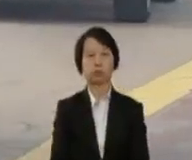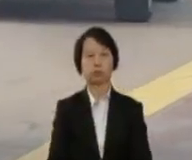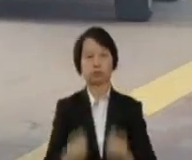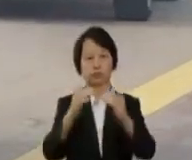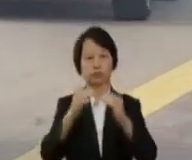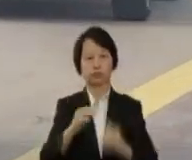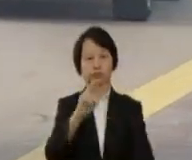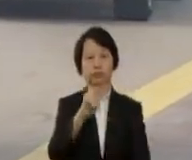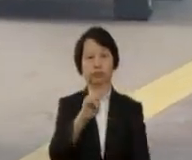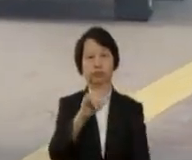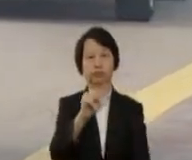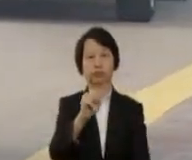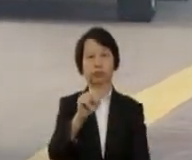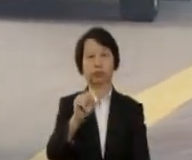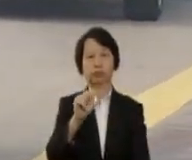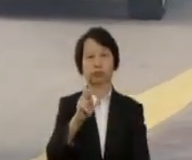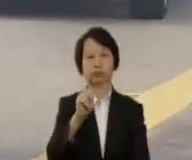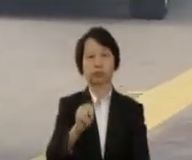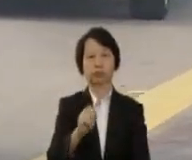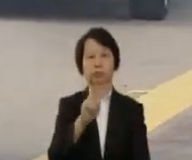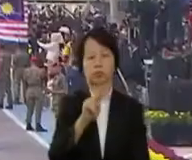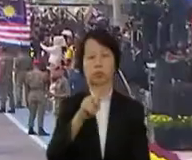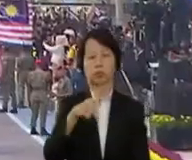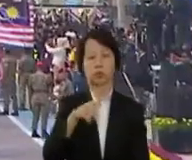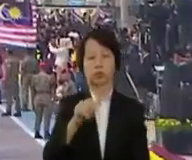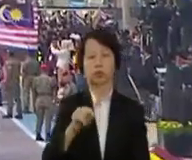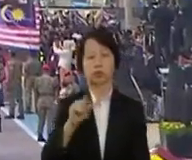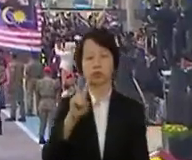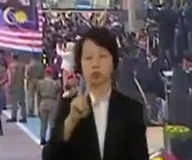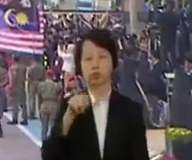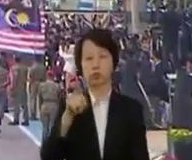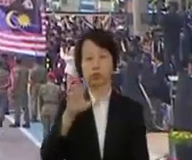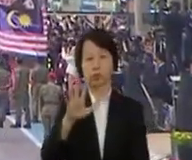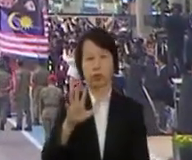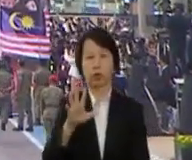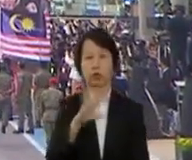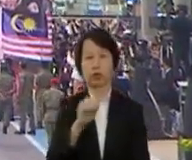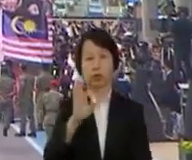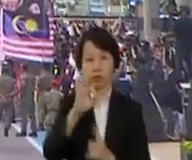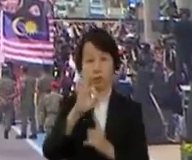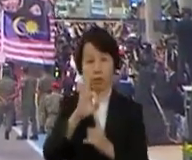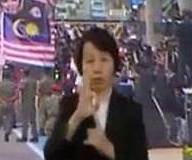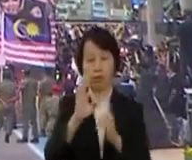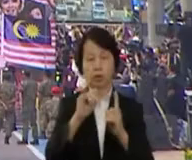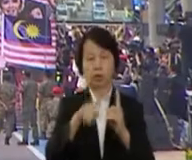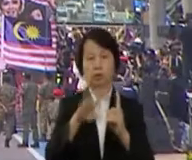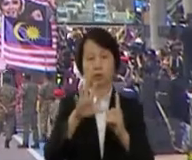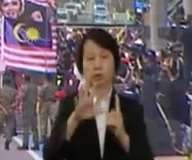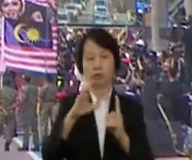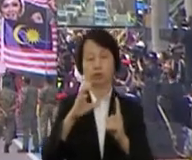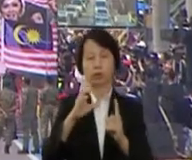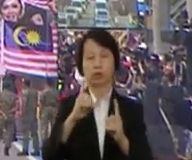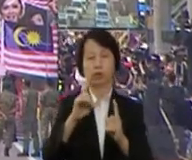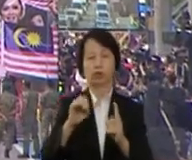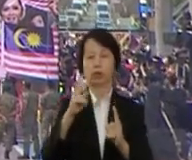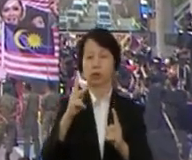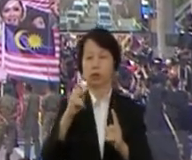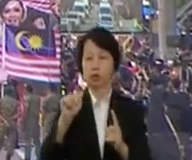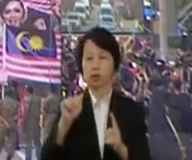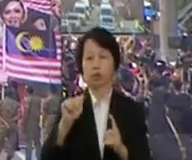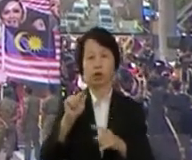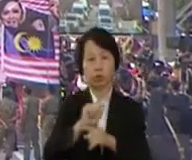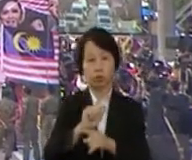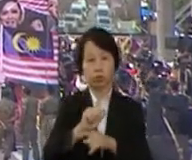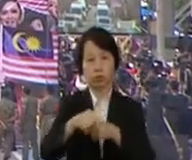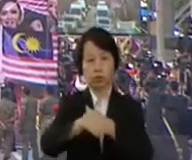Seterusnya, Nissan Navara NP300 2.5 VL dan Mercedes Sprinter 515 CDI KA digunakan